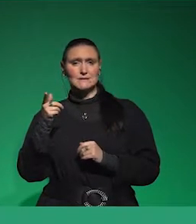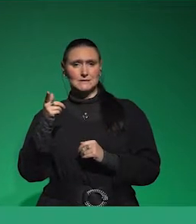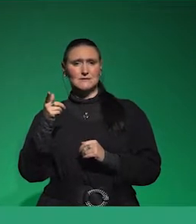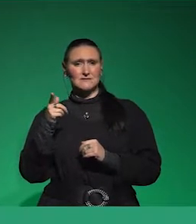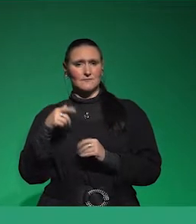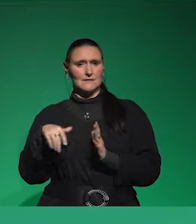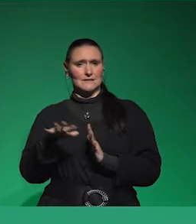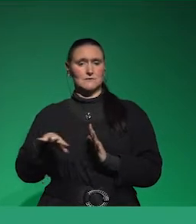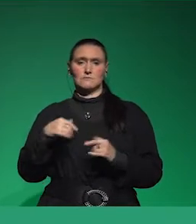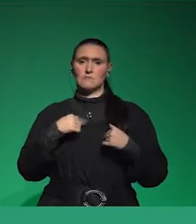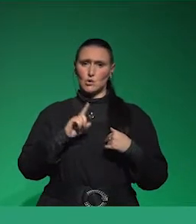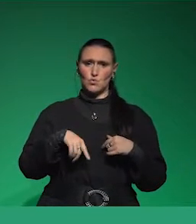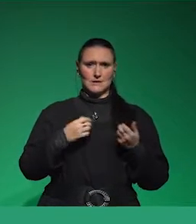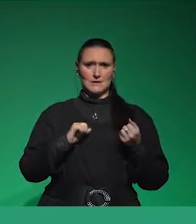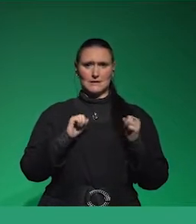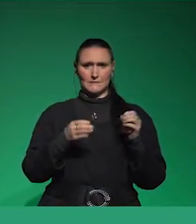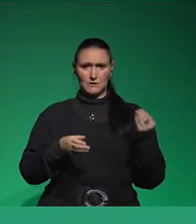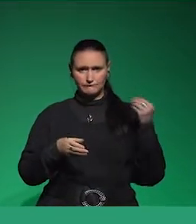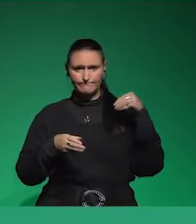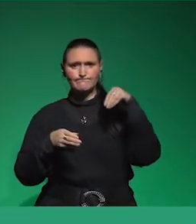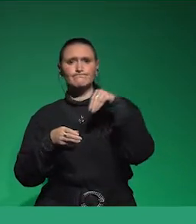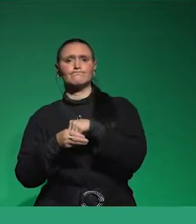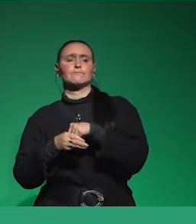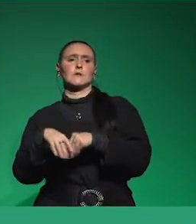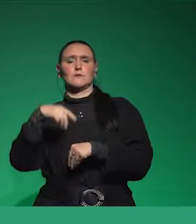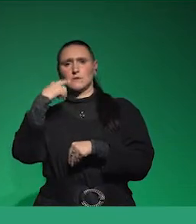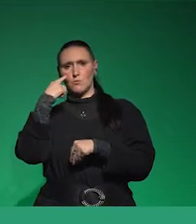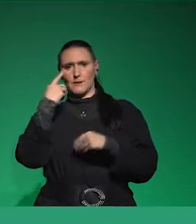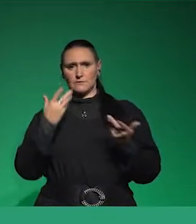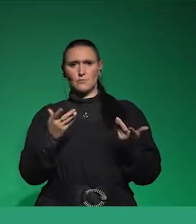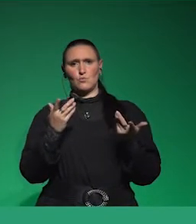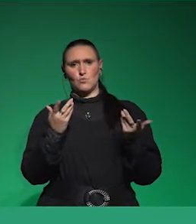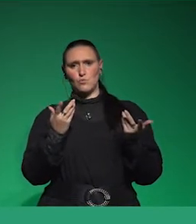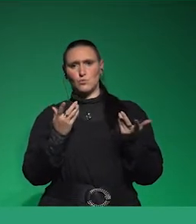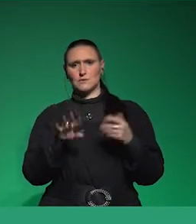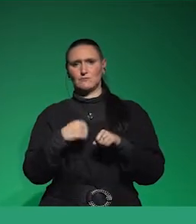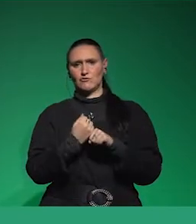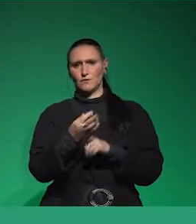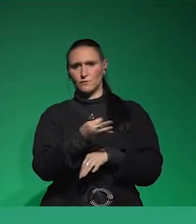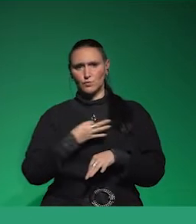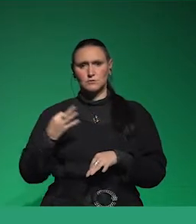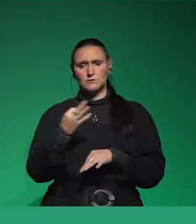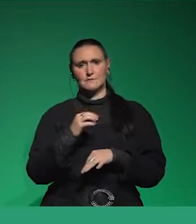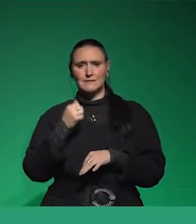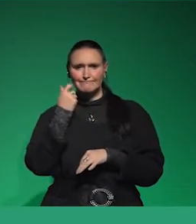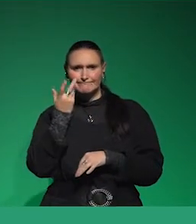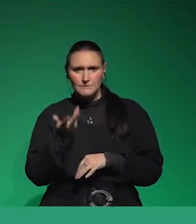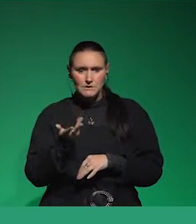bewirtschaftet wird. Das ist jetzt unsere Alltagsbeschäftigung sozusagen, die unter der